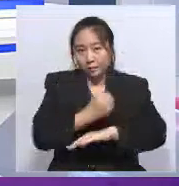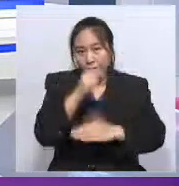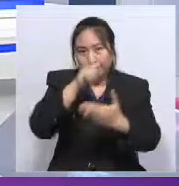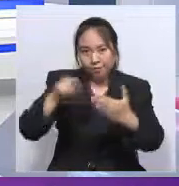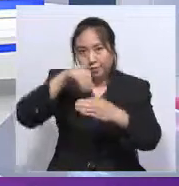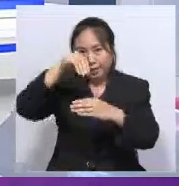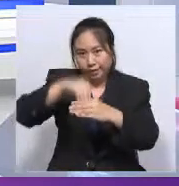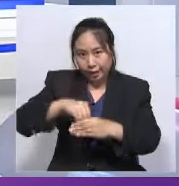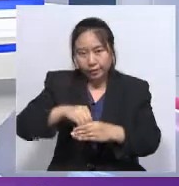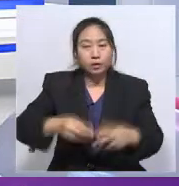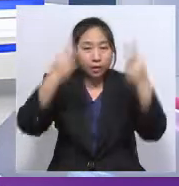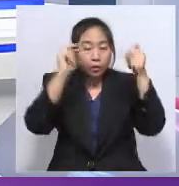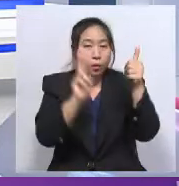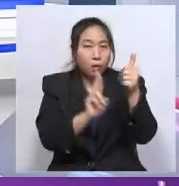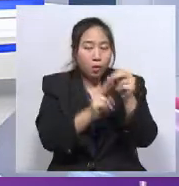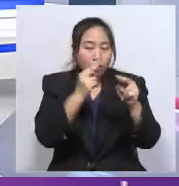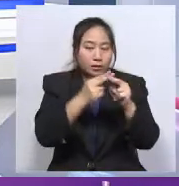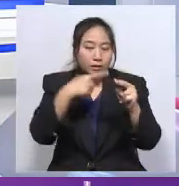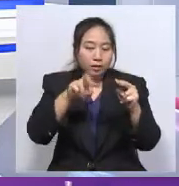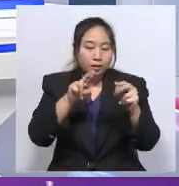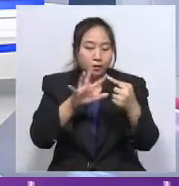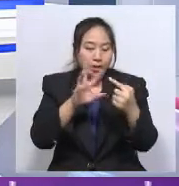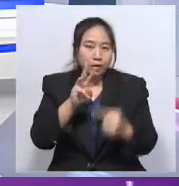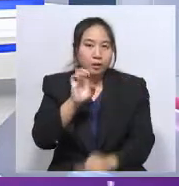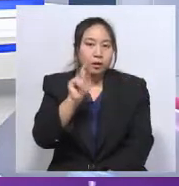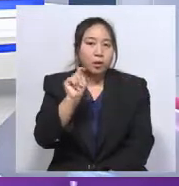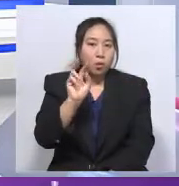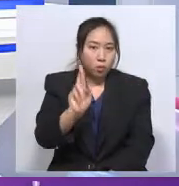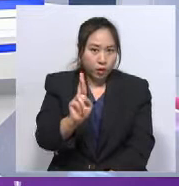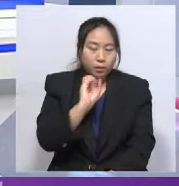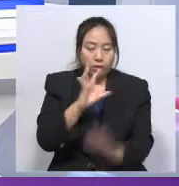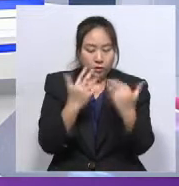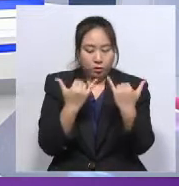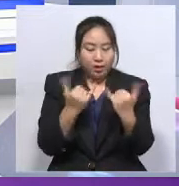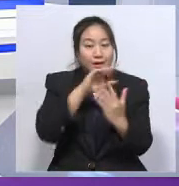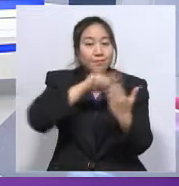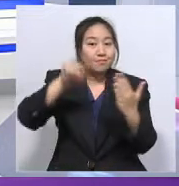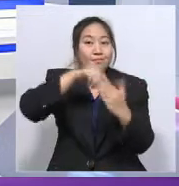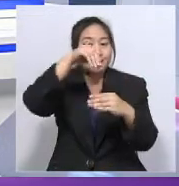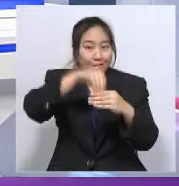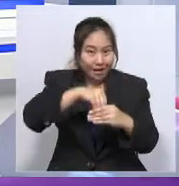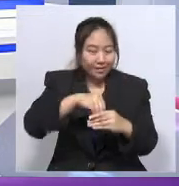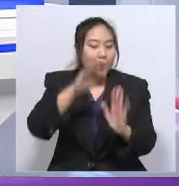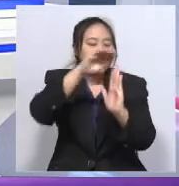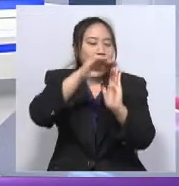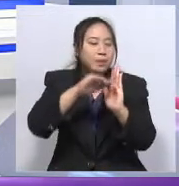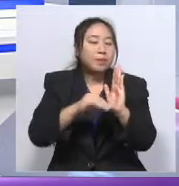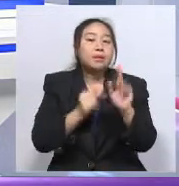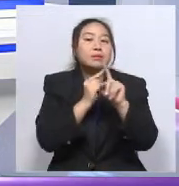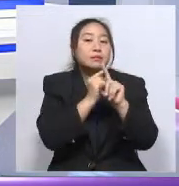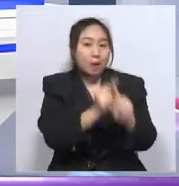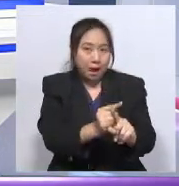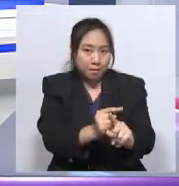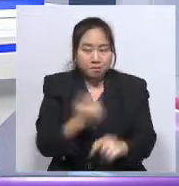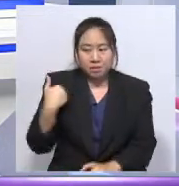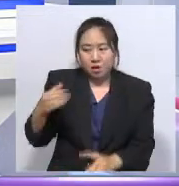ทางรองนายกรัฐมนตรีพลเอกประวิตรนะครับยืนยันนะครับว่าการเลือกตั้งยังคงเป็นไปตามรถแมพแล้วก็ปฏิเสธนะครับ3ข้อเ